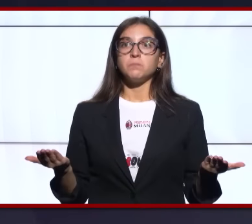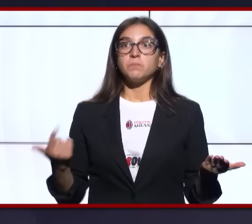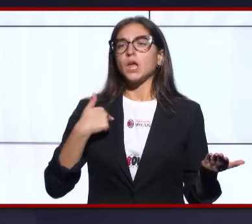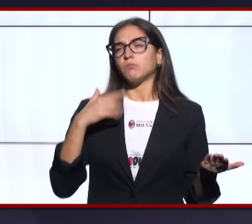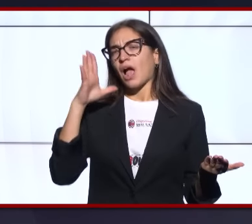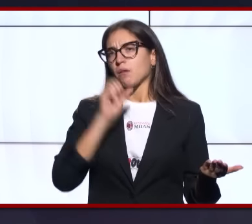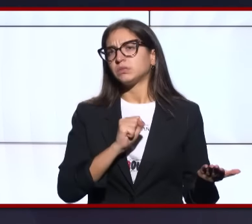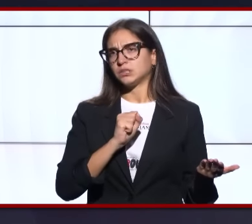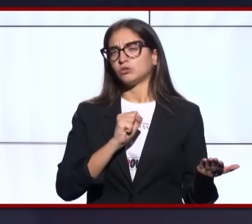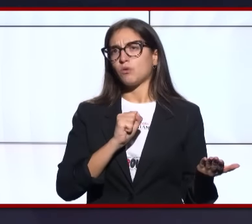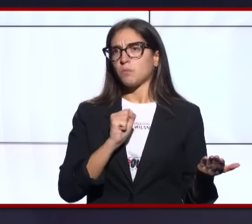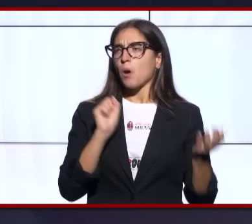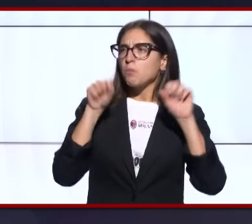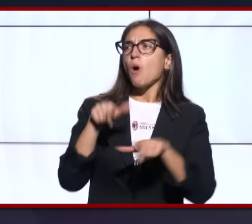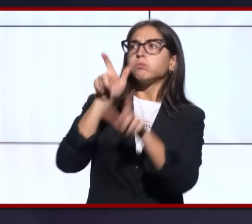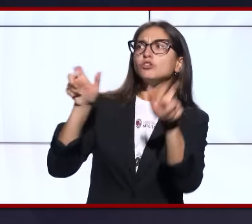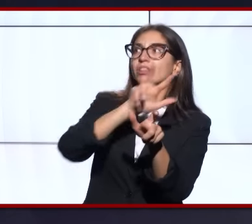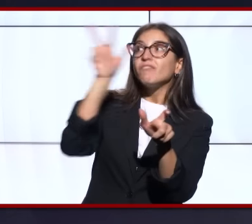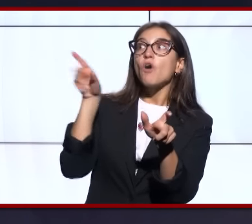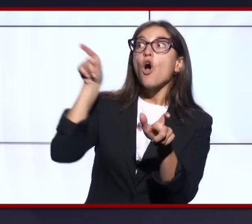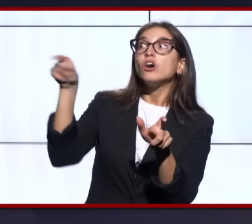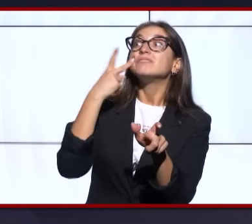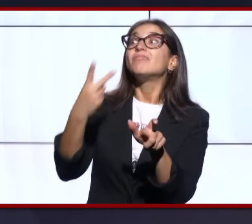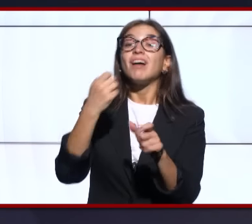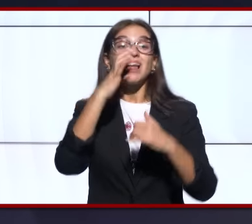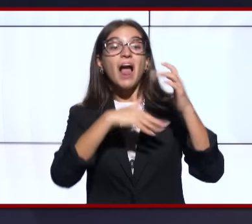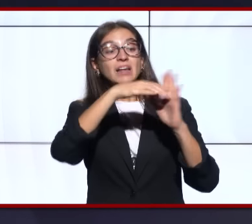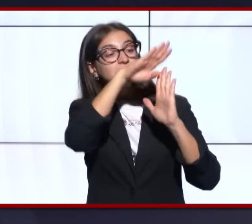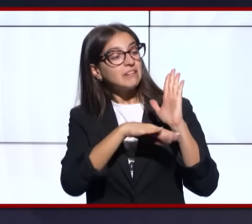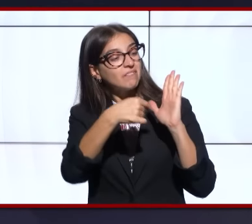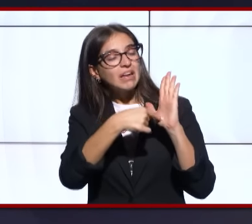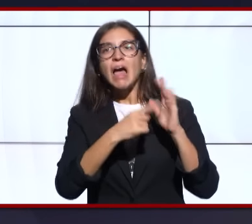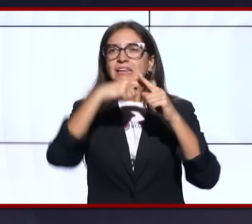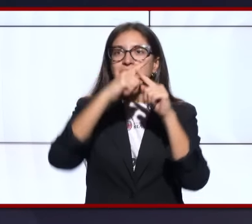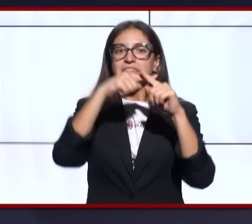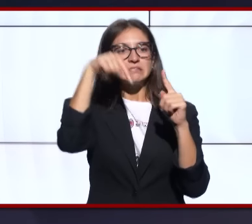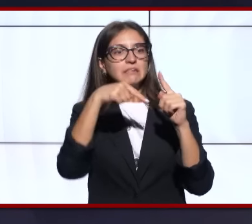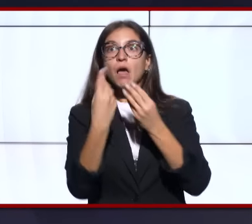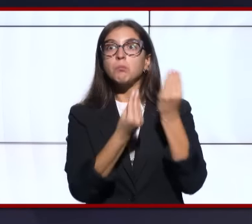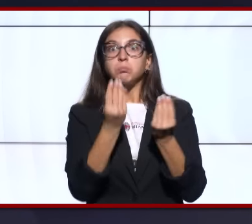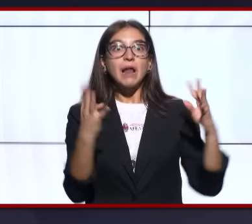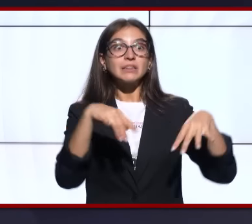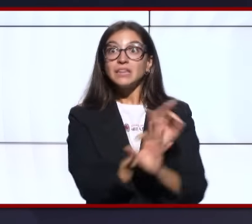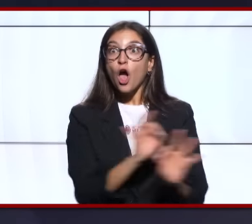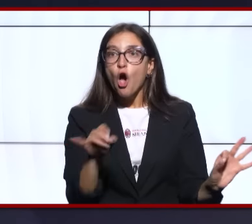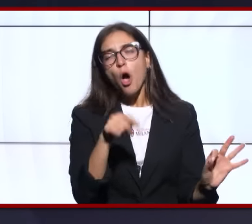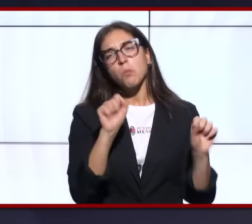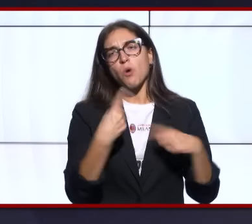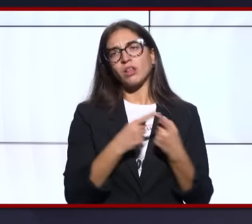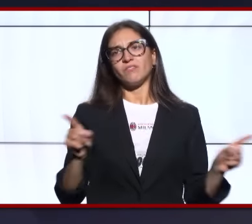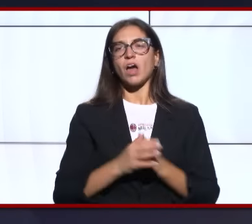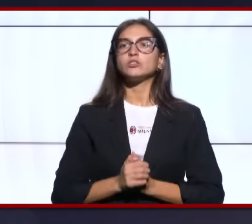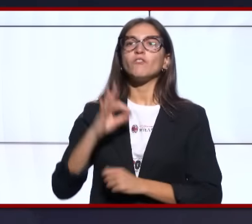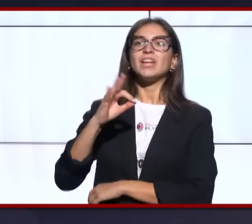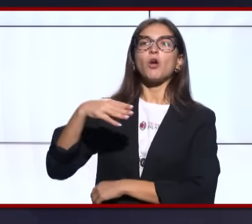capisco che per le le persone che che che guardano la classifica è diverso Federico Masini Tutto